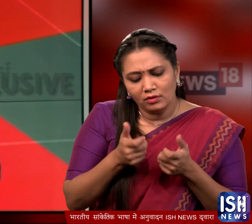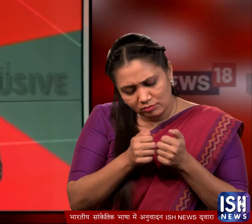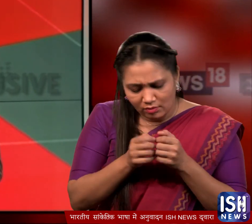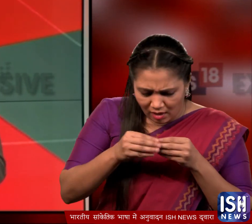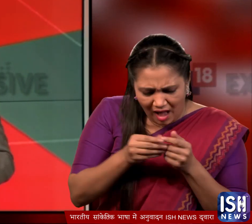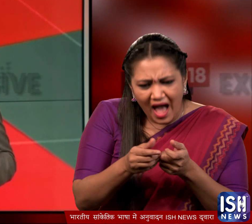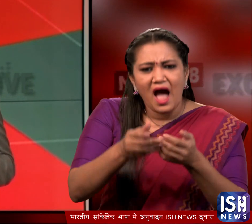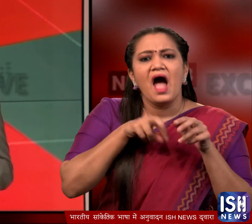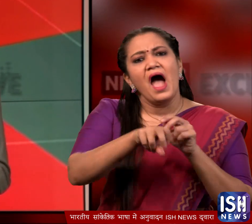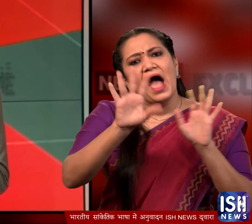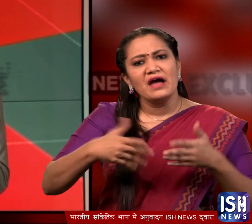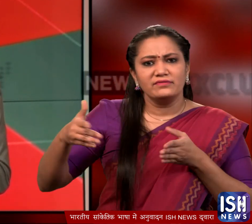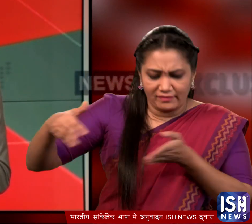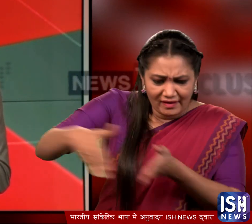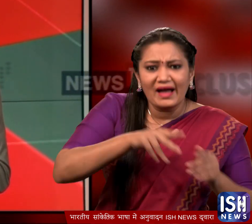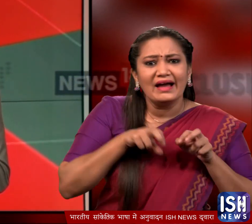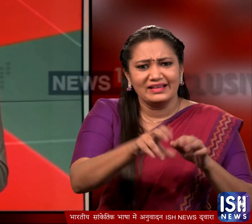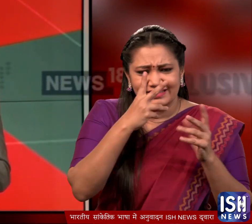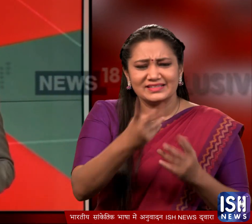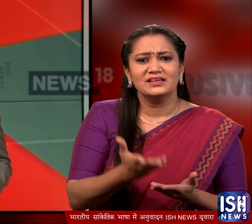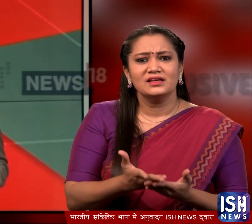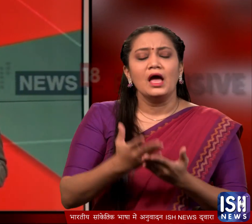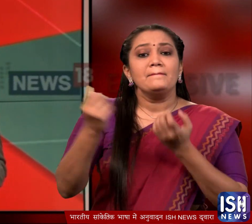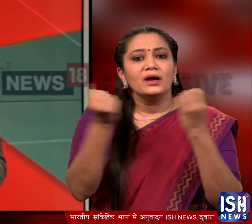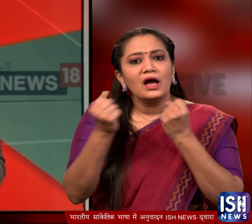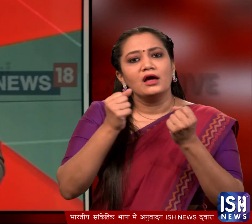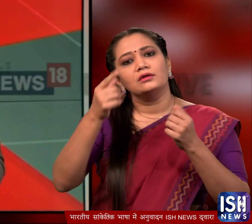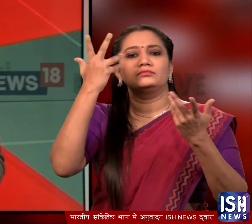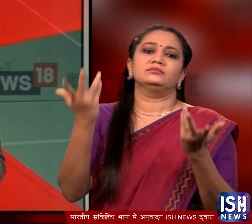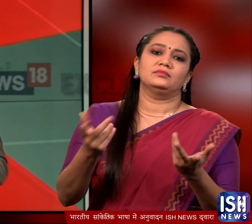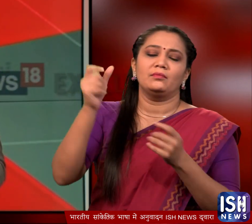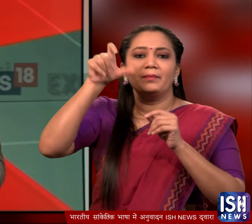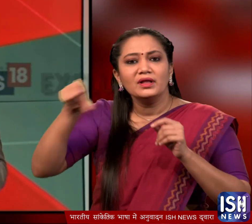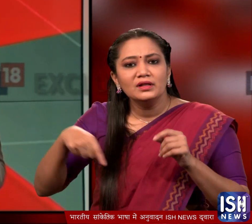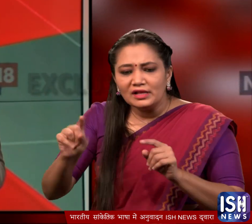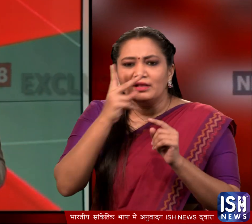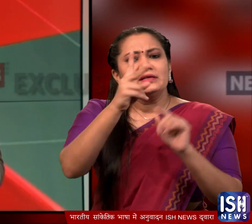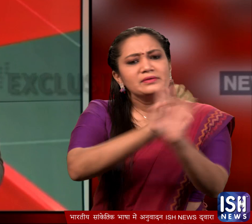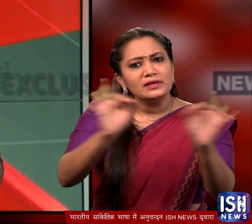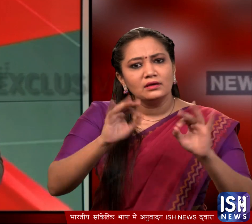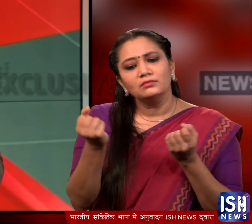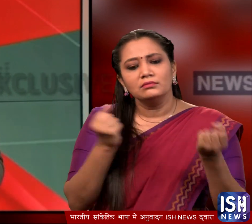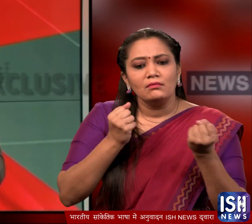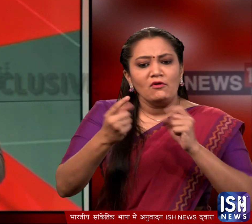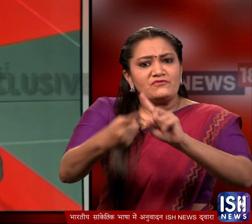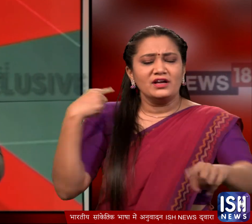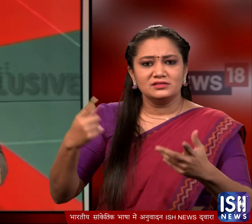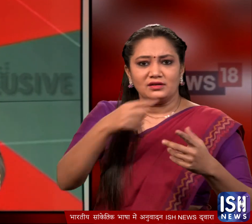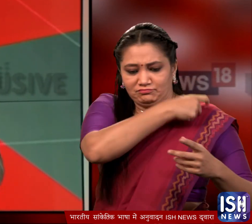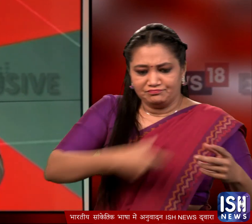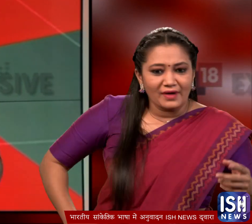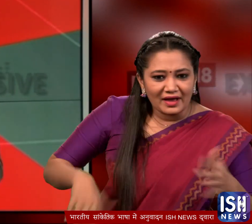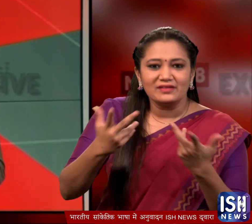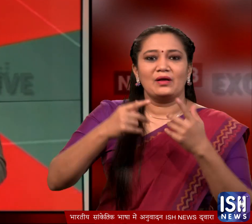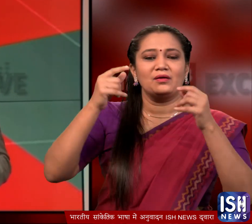हम लोग सड़क पार करते समय भी कर लेते। ऊपर से गाड़ी चलाने वाले भी कमाल के हैं, उनको भी सड़क पर कुछ नजर नहीं आता। कार में सीट